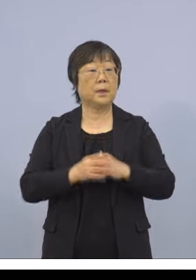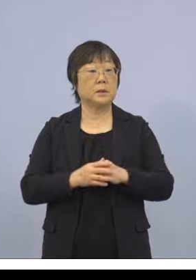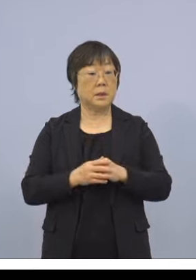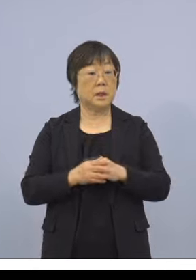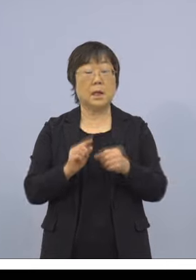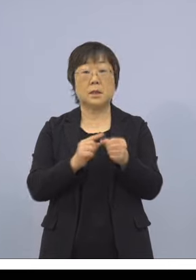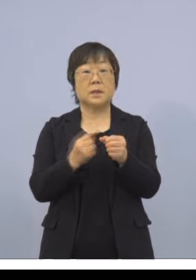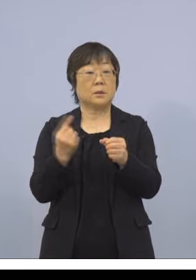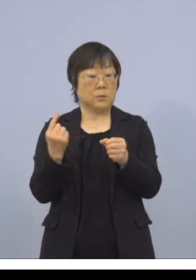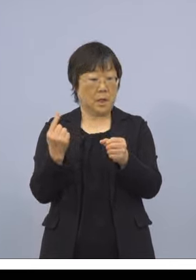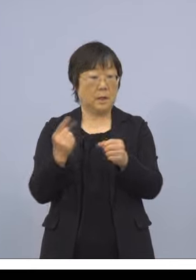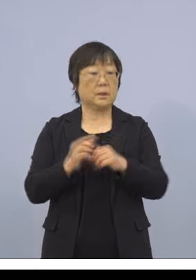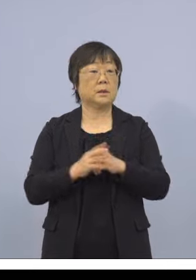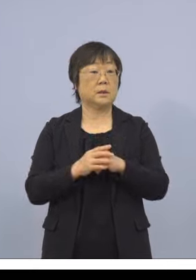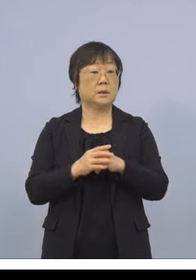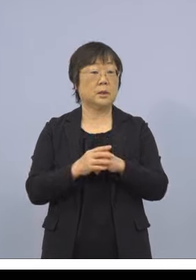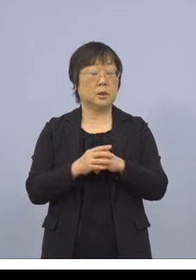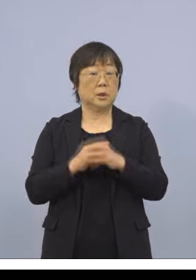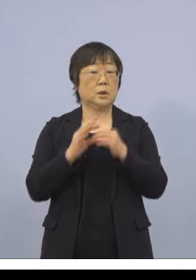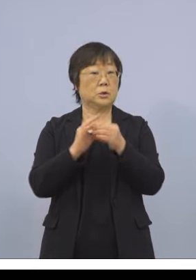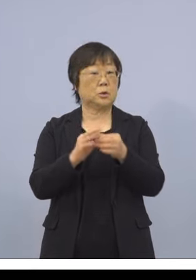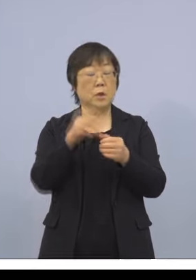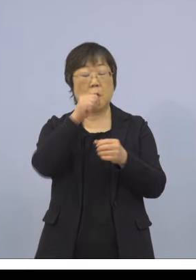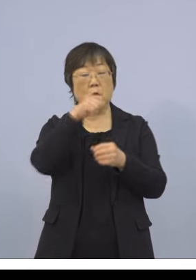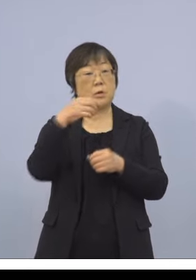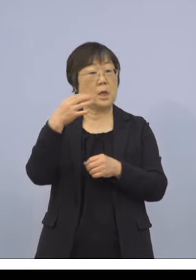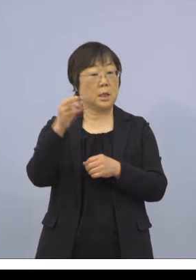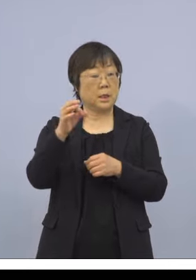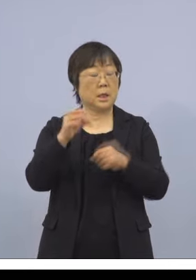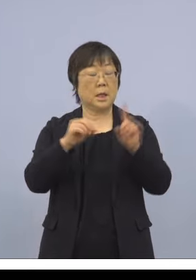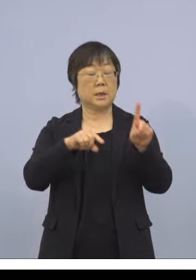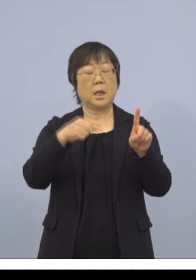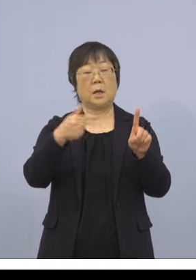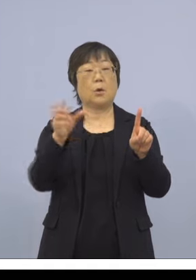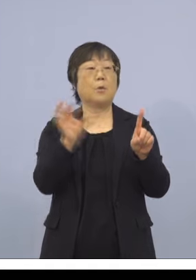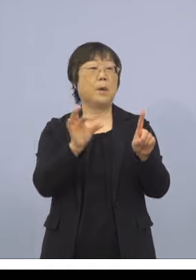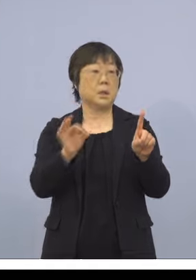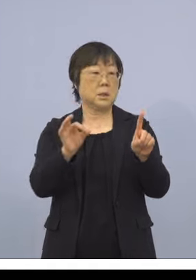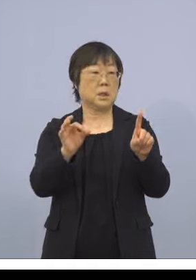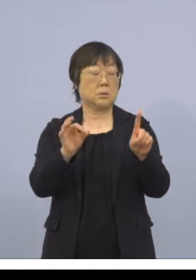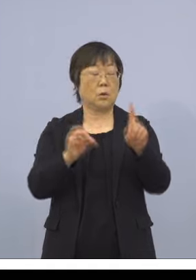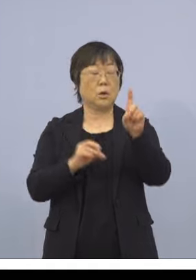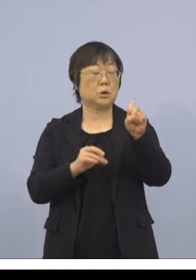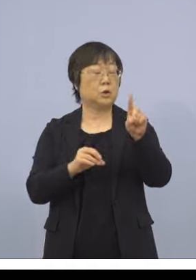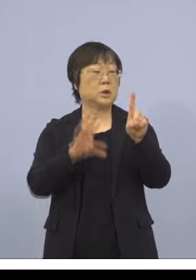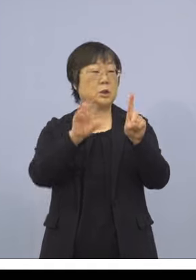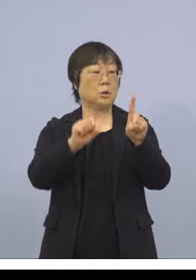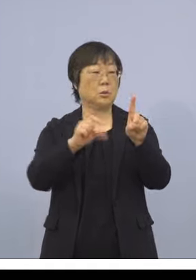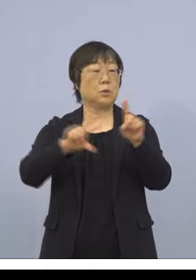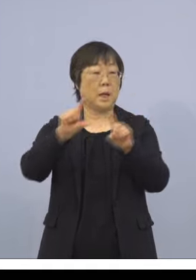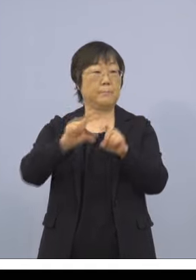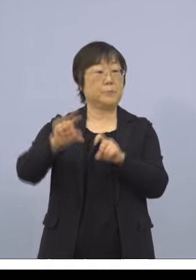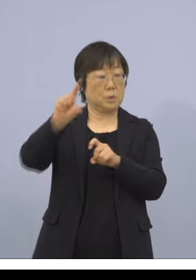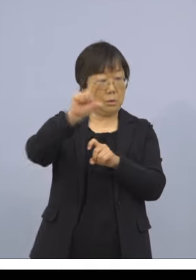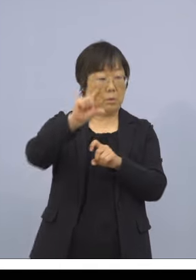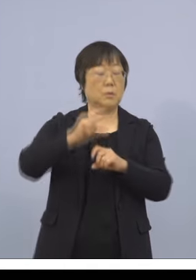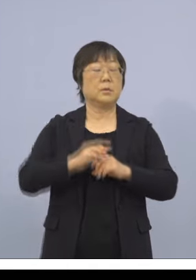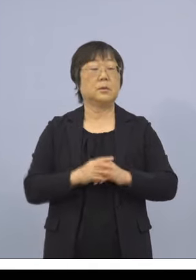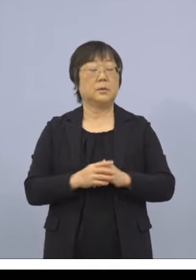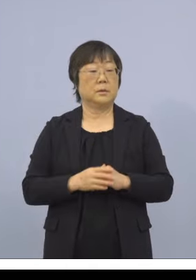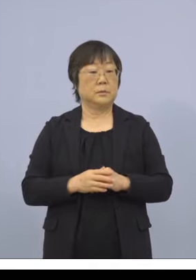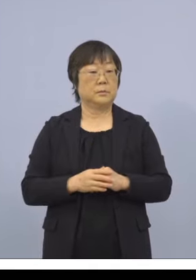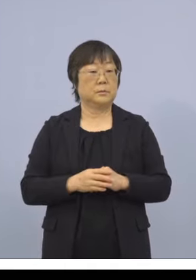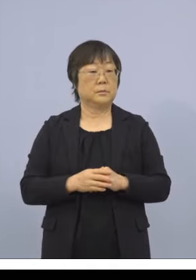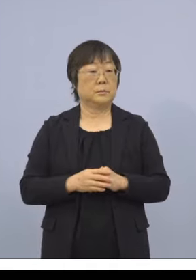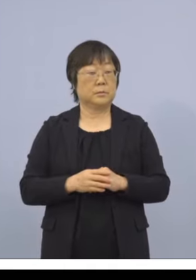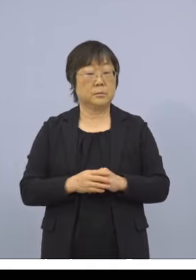昨年のですね、通年予算比 1.6% の11億円増と、まあ、こういうことになっ